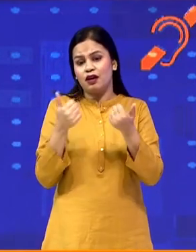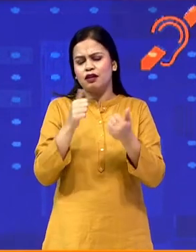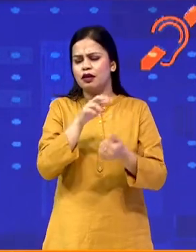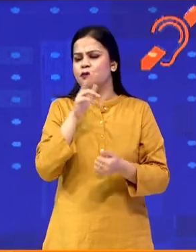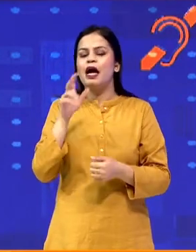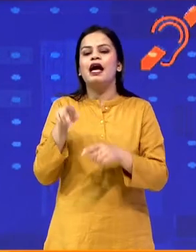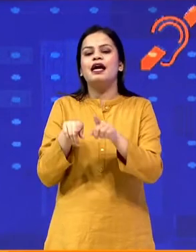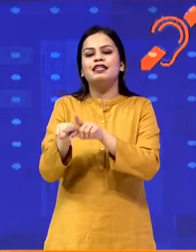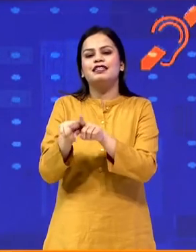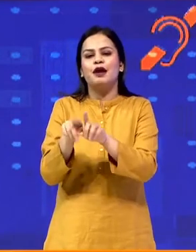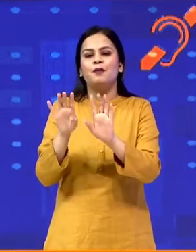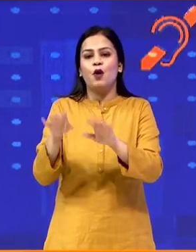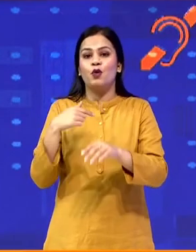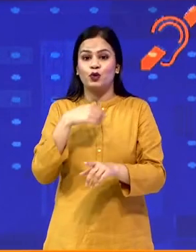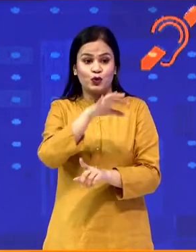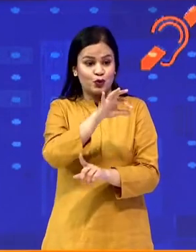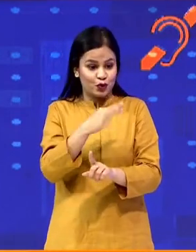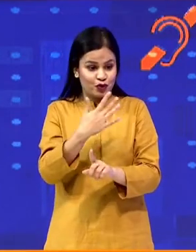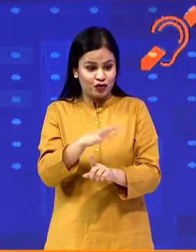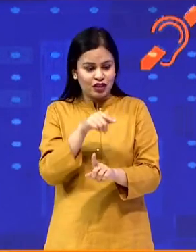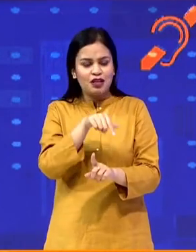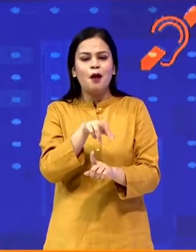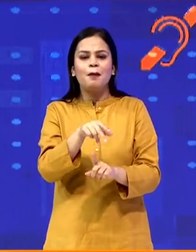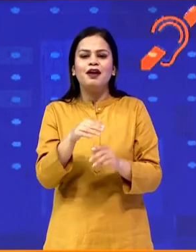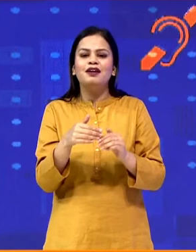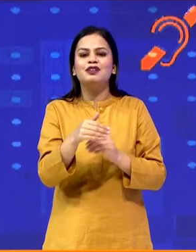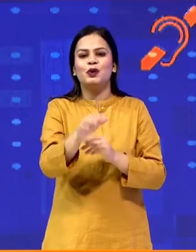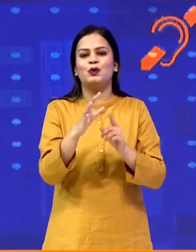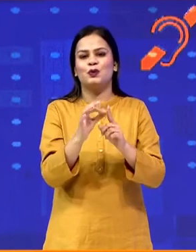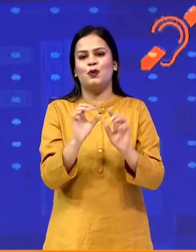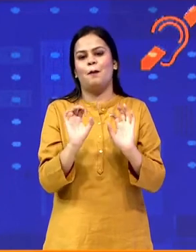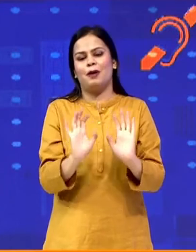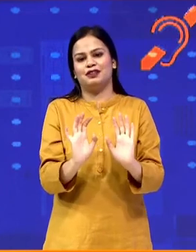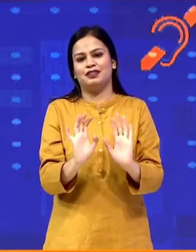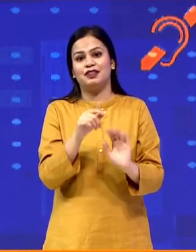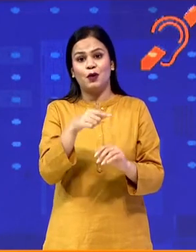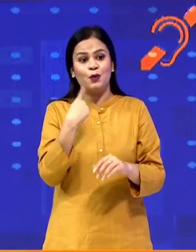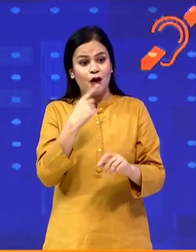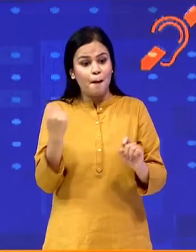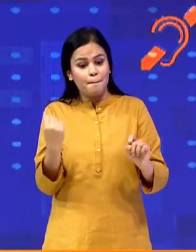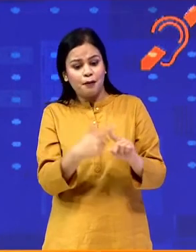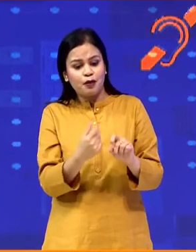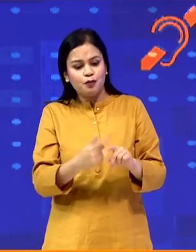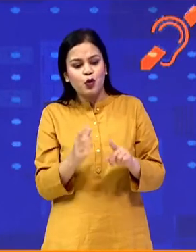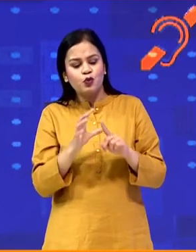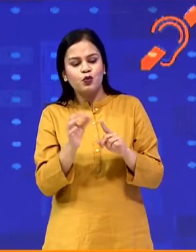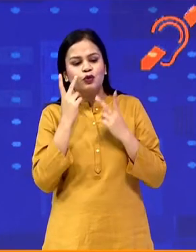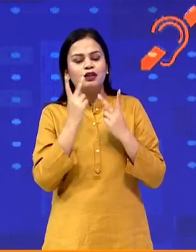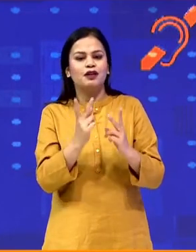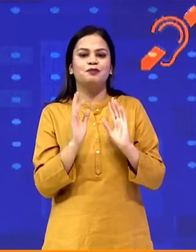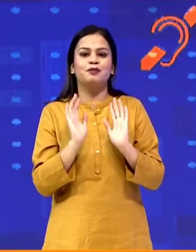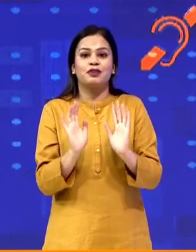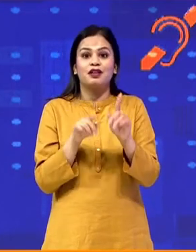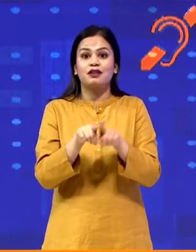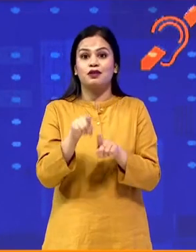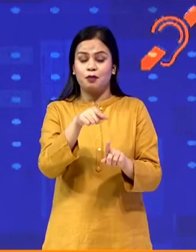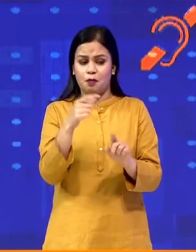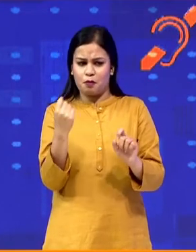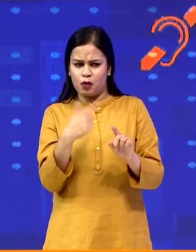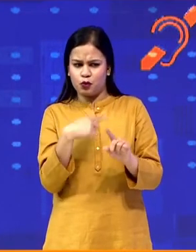जिसको हमने चुन लिया था तो उनकी कंपैटिबिलिटी तो हनी चाहिए थी उनको किस से ज्यादा